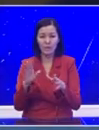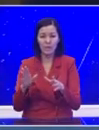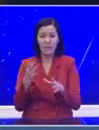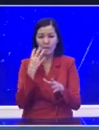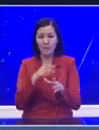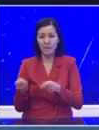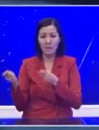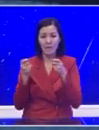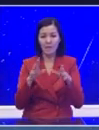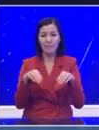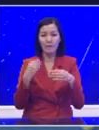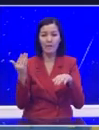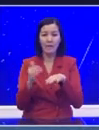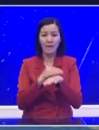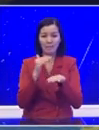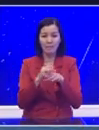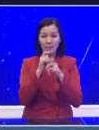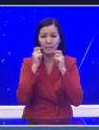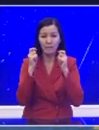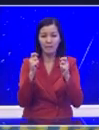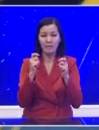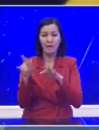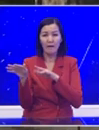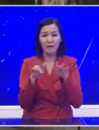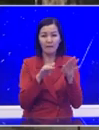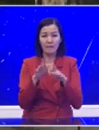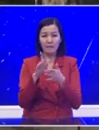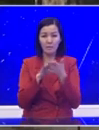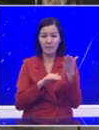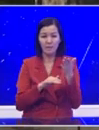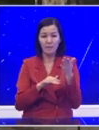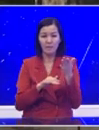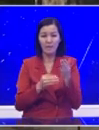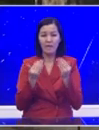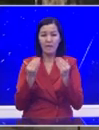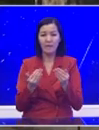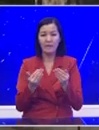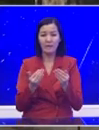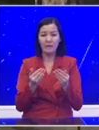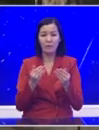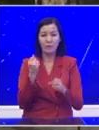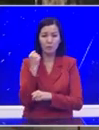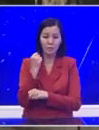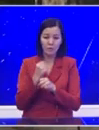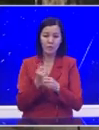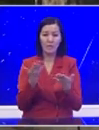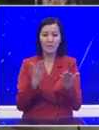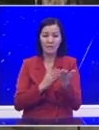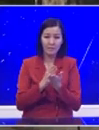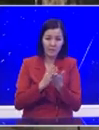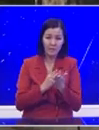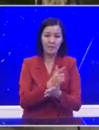болатынбыз. Өзіміздің бір қайырымдылық осындай кішігірім акцияларымыз. Әлі де біздің жаңағы жұмысшыларымызды